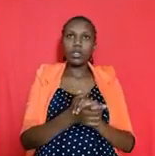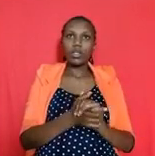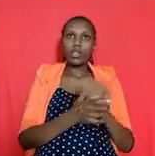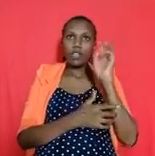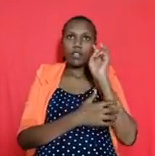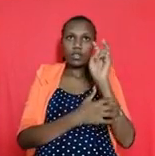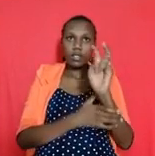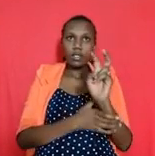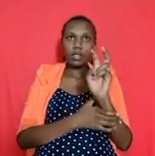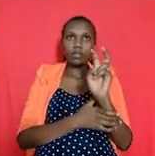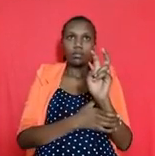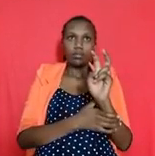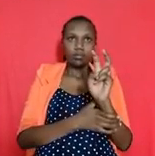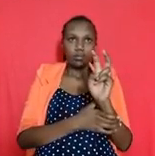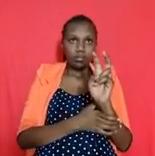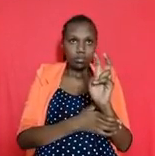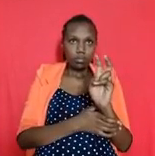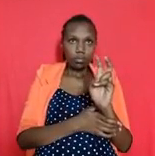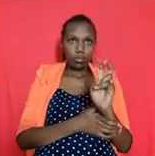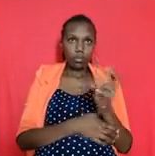mungiroro item